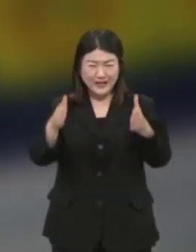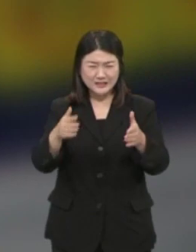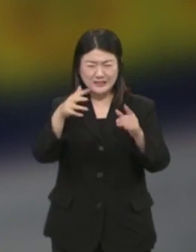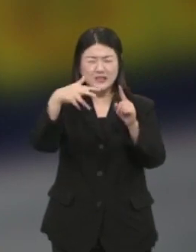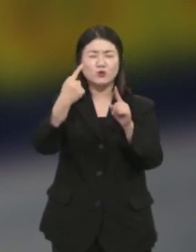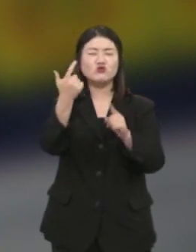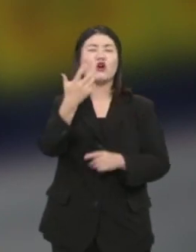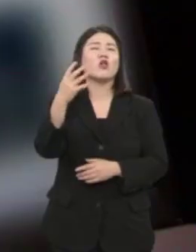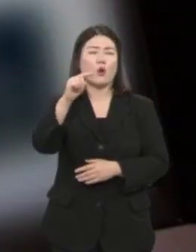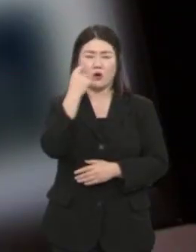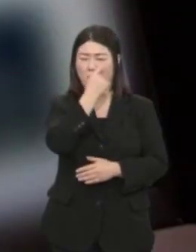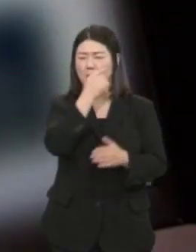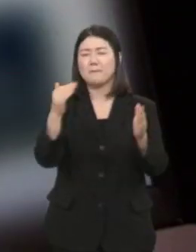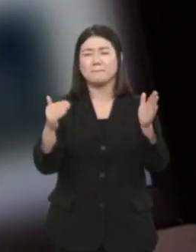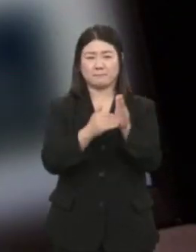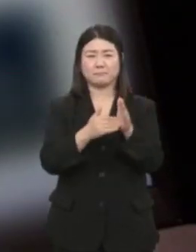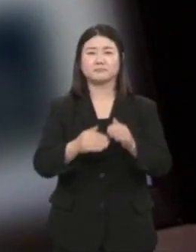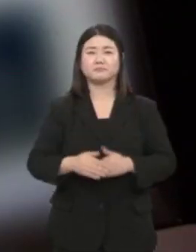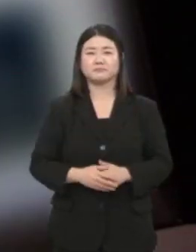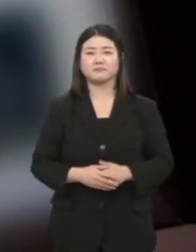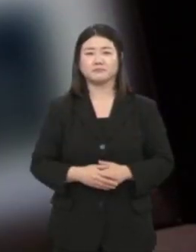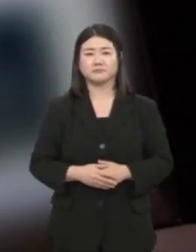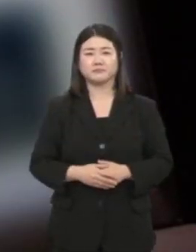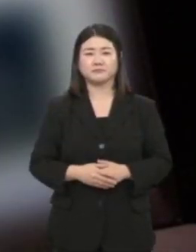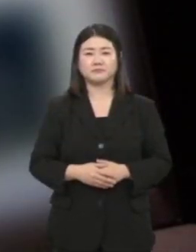1조 6천억 원에 달하는 것으로 조사됐습니다